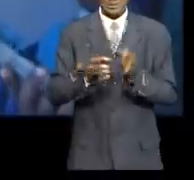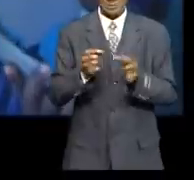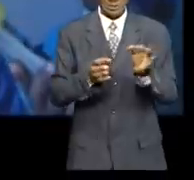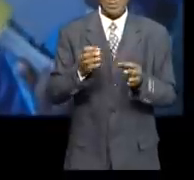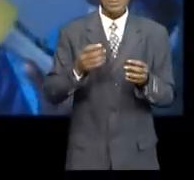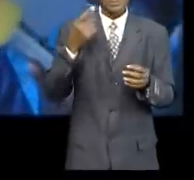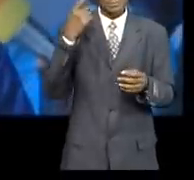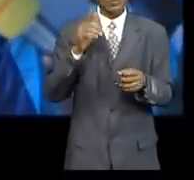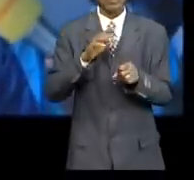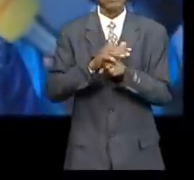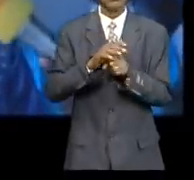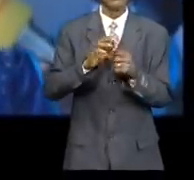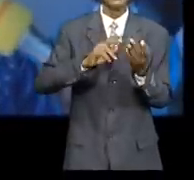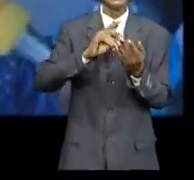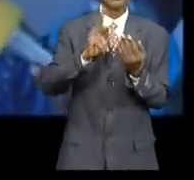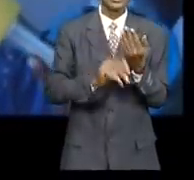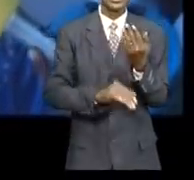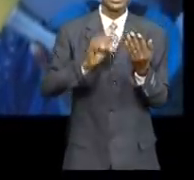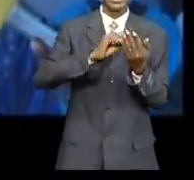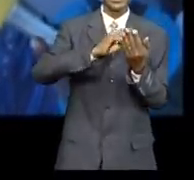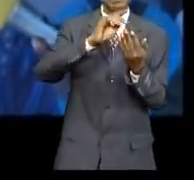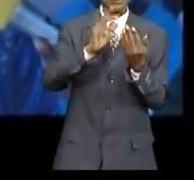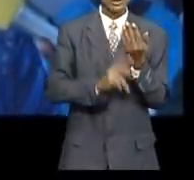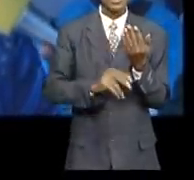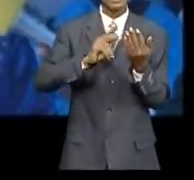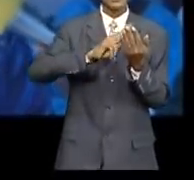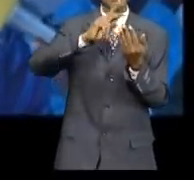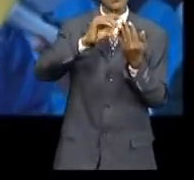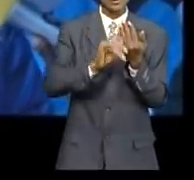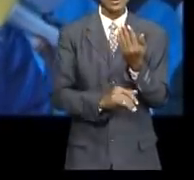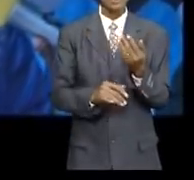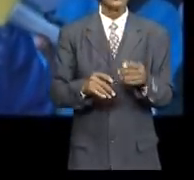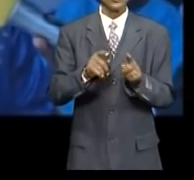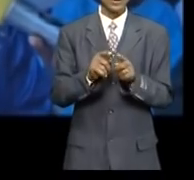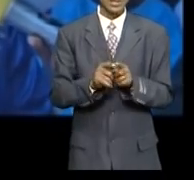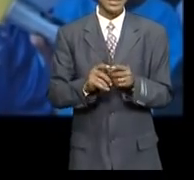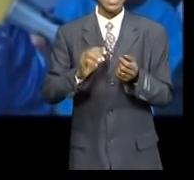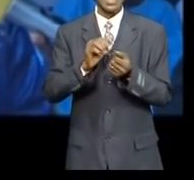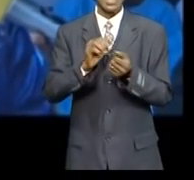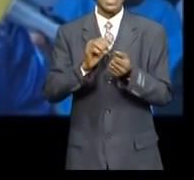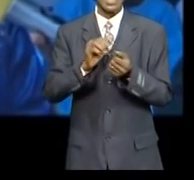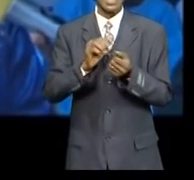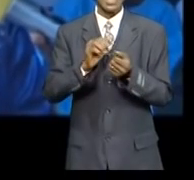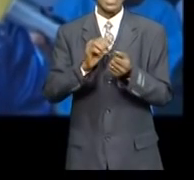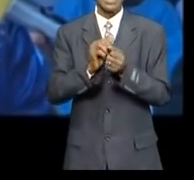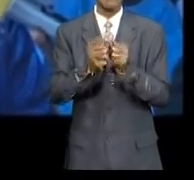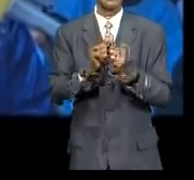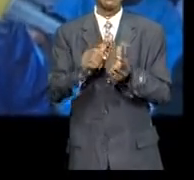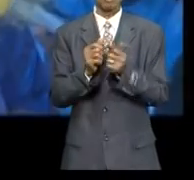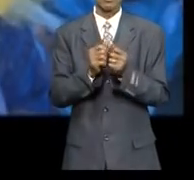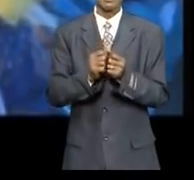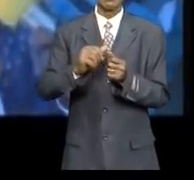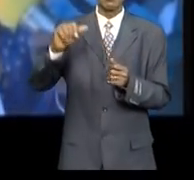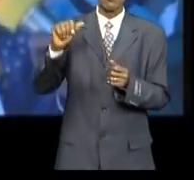a souligné la pertinence de la mission de la police et ses conséquences avant de justifier le choix porté par la police.